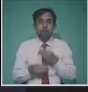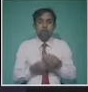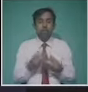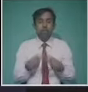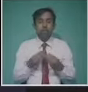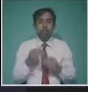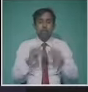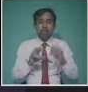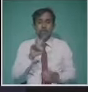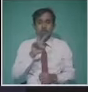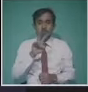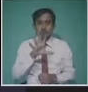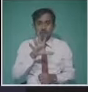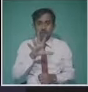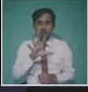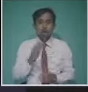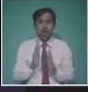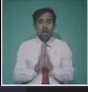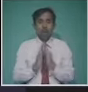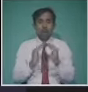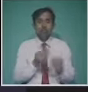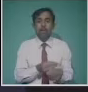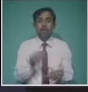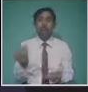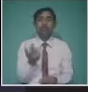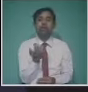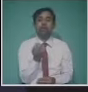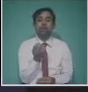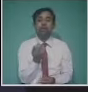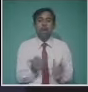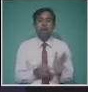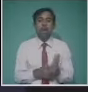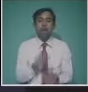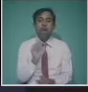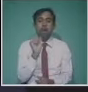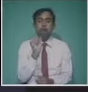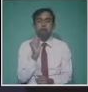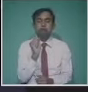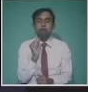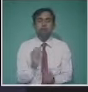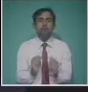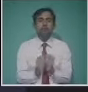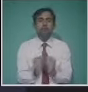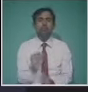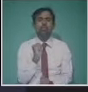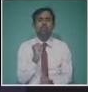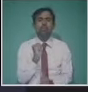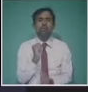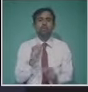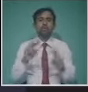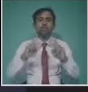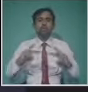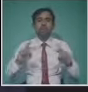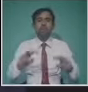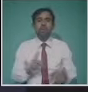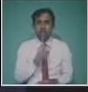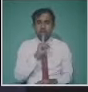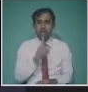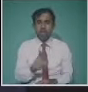අරගෙන 25ක් මේ විහාරස්ථානට දෙනව මේ මුදලේ ලක්ෂ 50ට වෙන්නේ මොකක්ද කියන එක පිළිබඳ නියාමනය කරන්නයි අපි